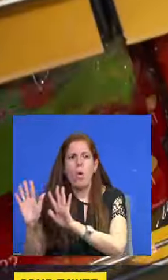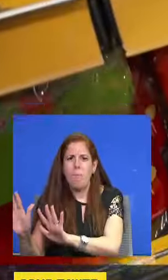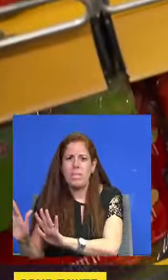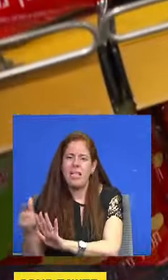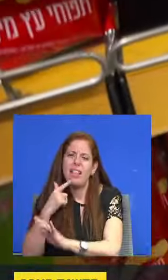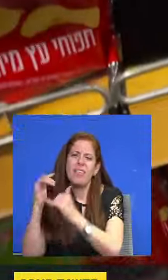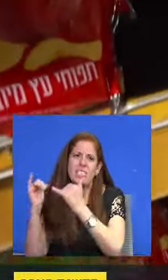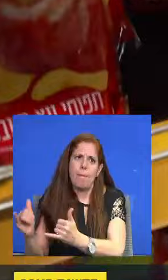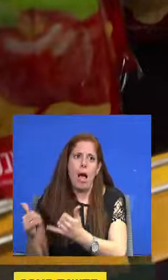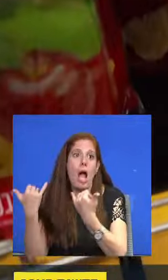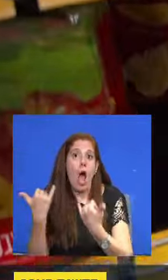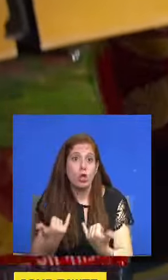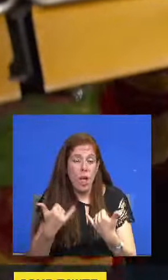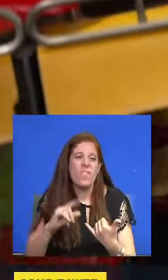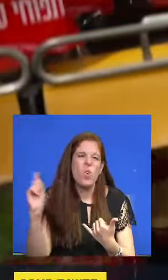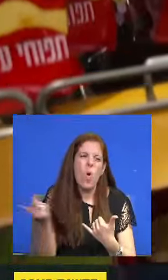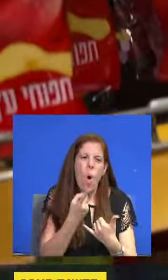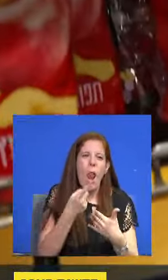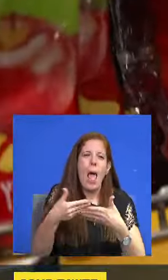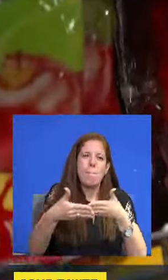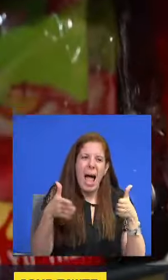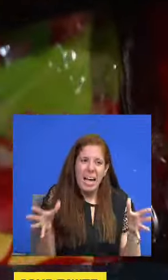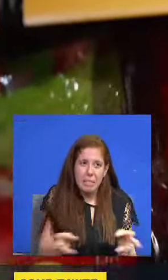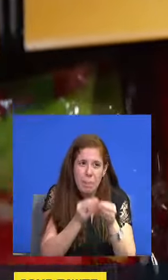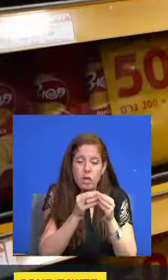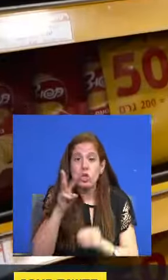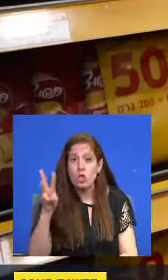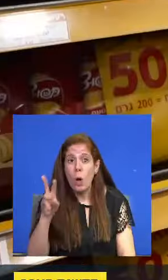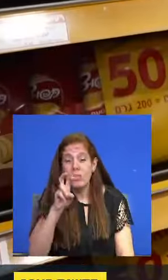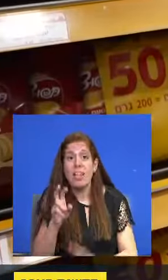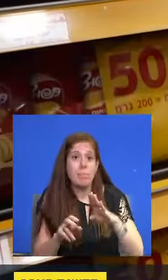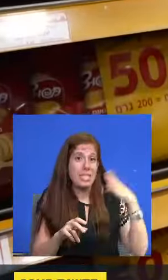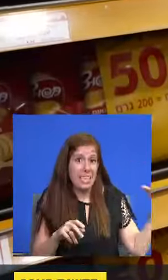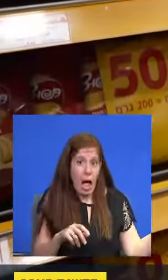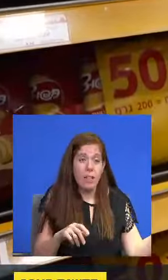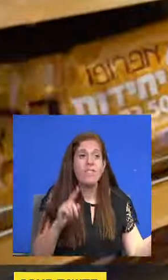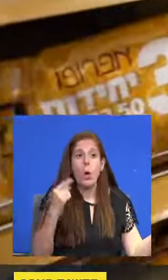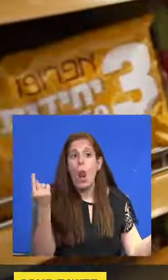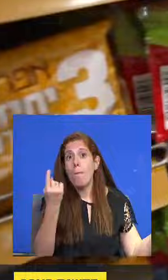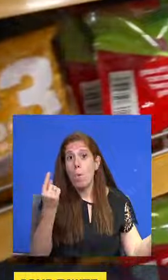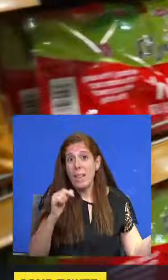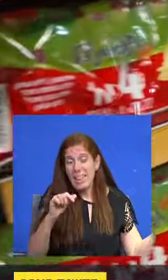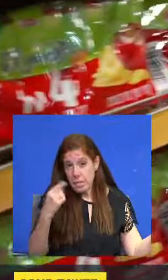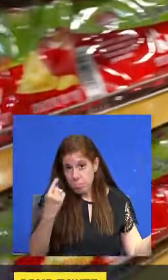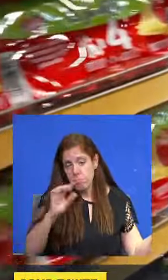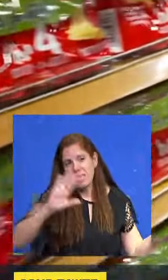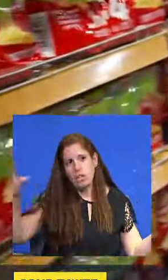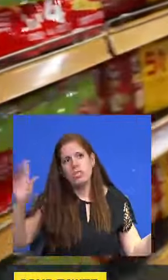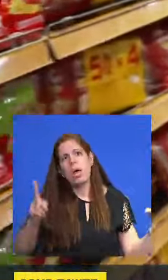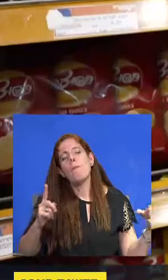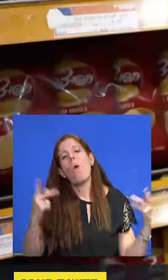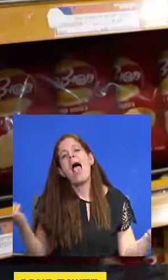ספק. עכשיו כל המארזים ביחד של שטראוס לילית בצד אחד וכל הבודדים שלהם בצד השני. זה אמור להקל על